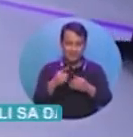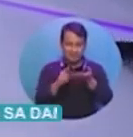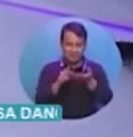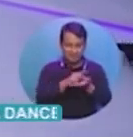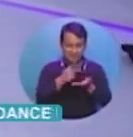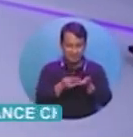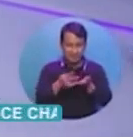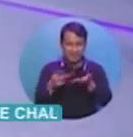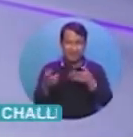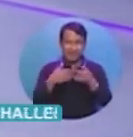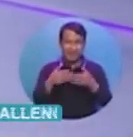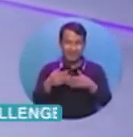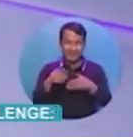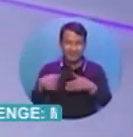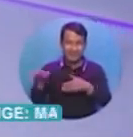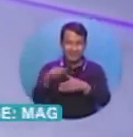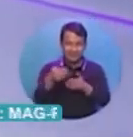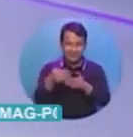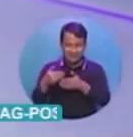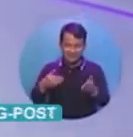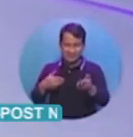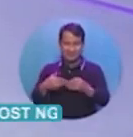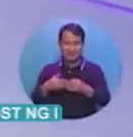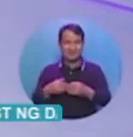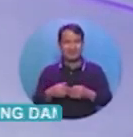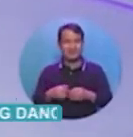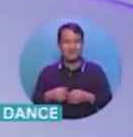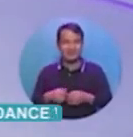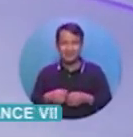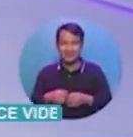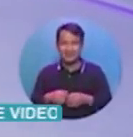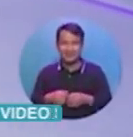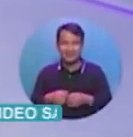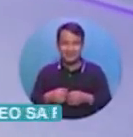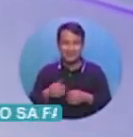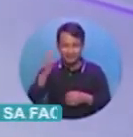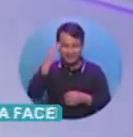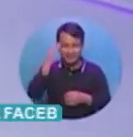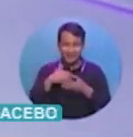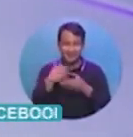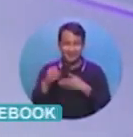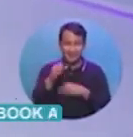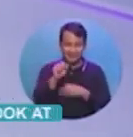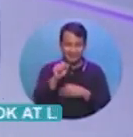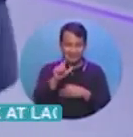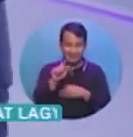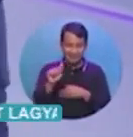kusina. O dili ka atas ka sa may garahe. O mas maganda, sa sala.